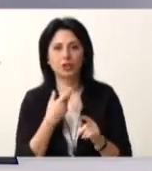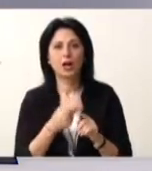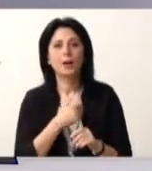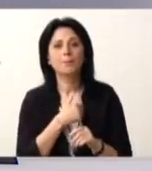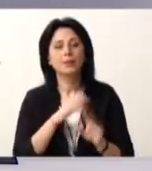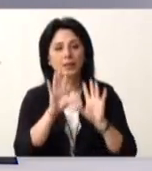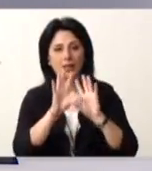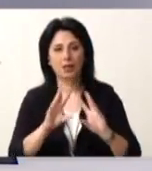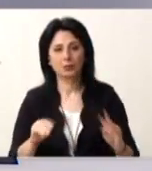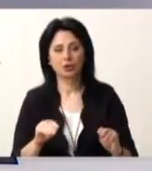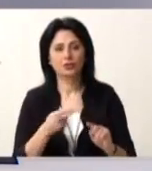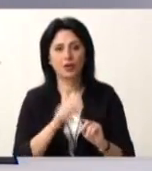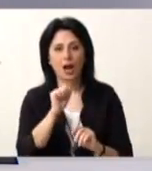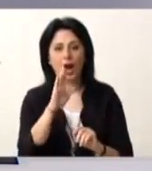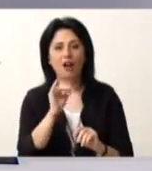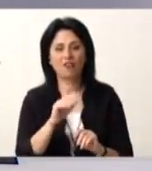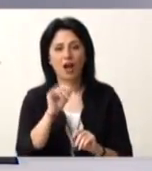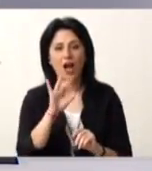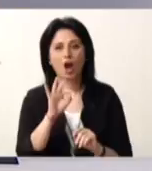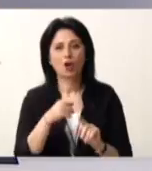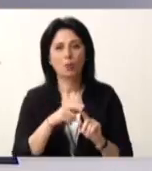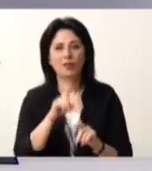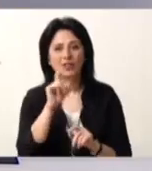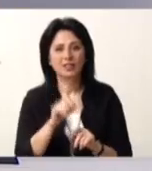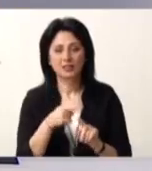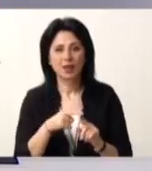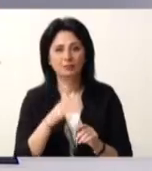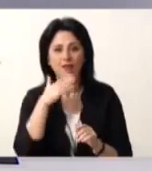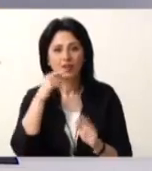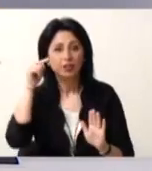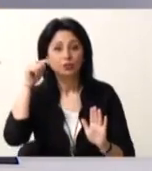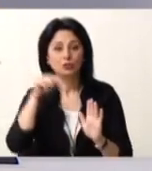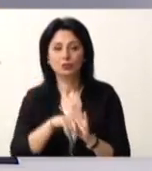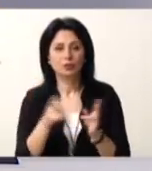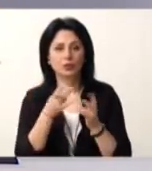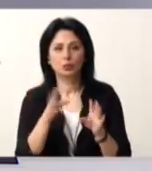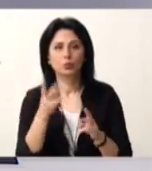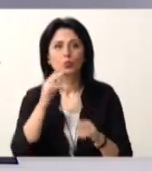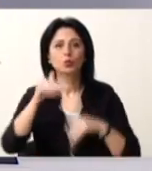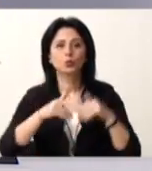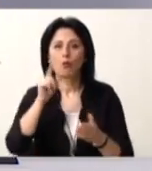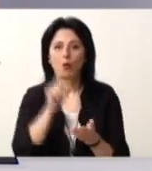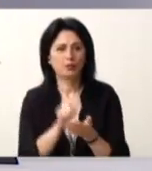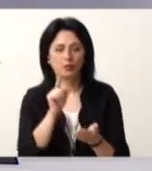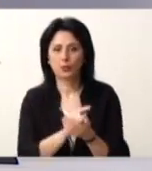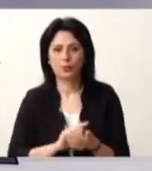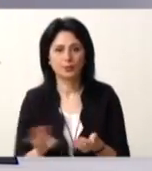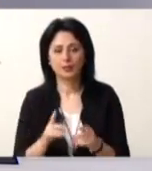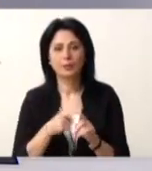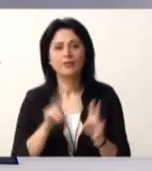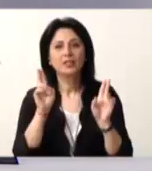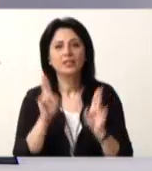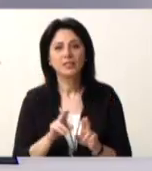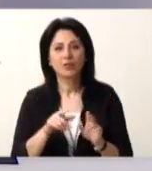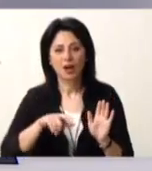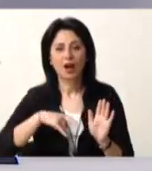მინდა დაგამშვიდოთ, ანუ აკვაერობიკის ან აკვაპილატესთვის სულაც არ არის აუცილებელი, რომ თქვენ იცოდეთ ცურვა, იმიტომ რომ როგორ წესი,